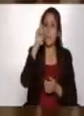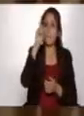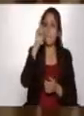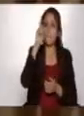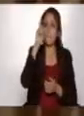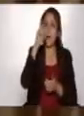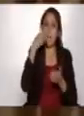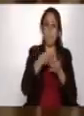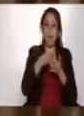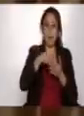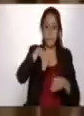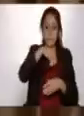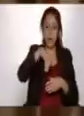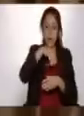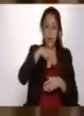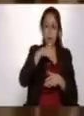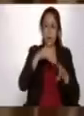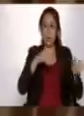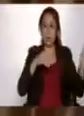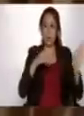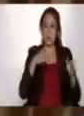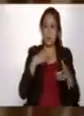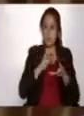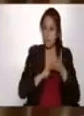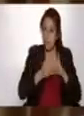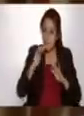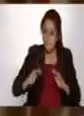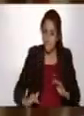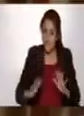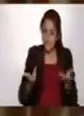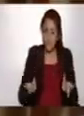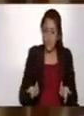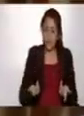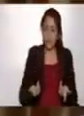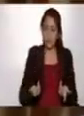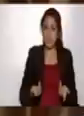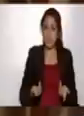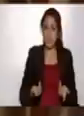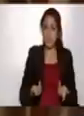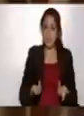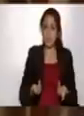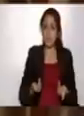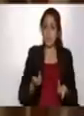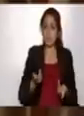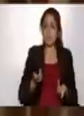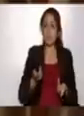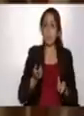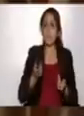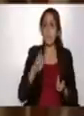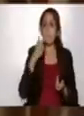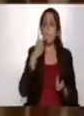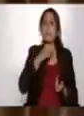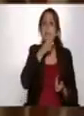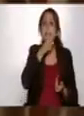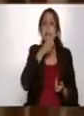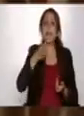والدسوق كان جوه في المطبخ. على ما خرجت ما لقيتش حبيب. بقول لسلمى بنتي امال حبيب اختك فين؟ قالت لي يا ماما ده سلمى راحت حبيبه راحت تقول لتاتي